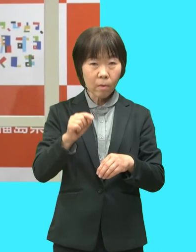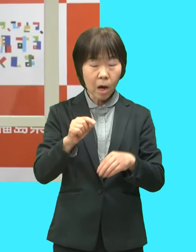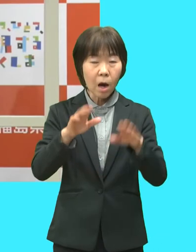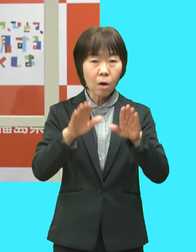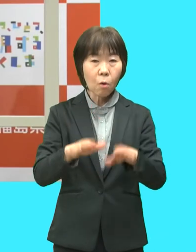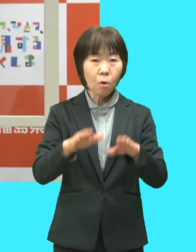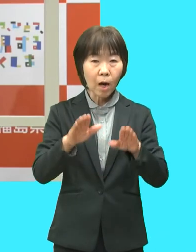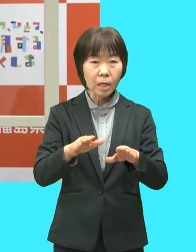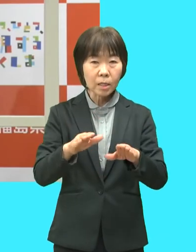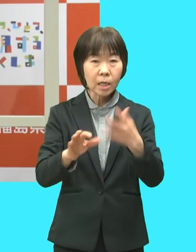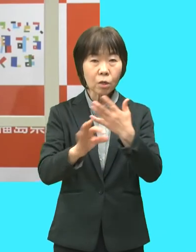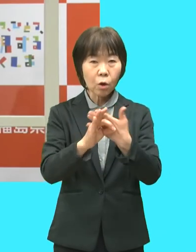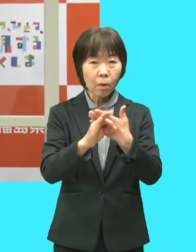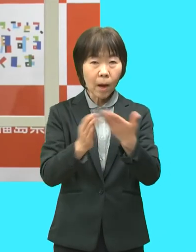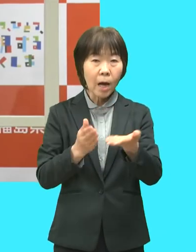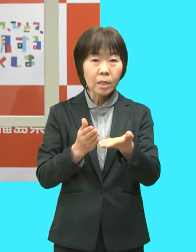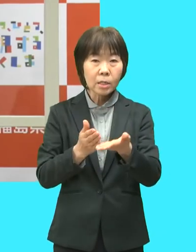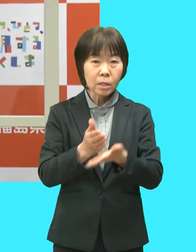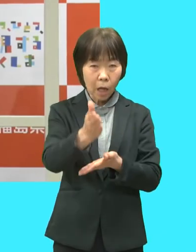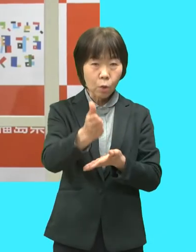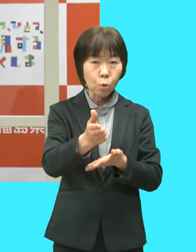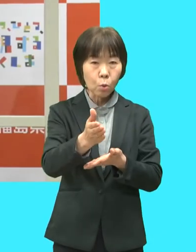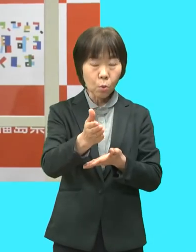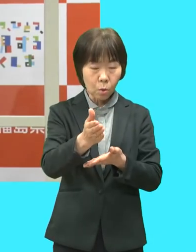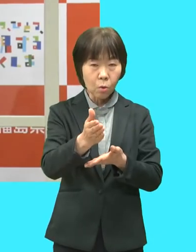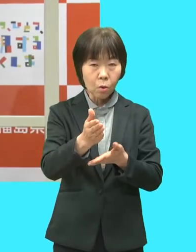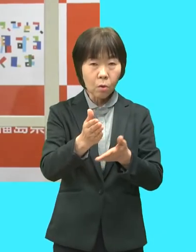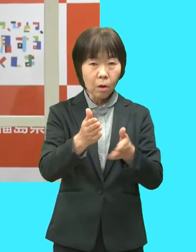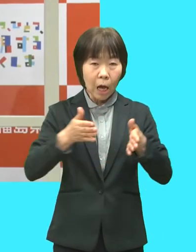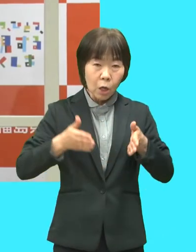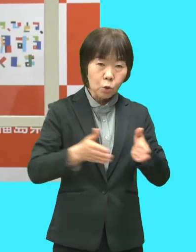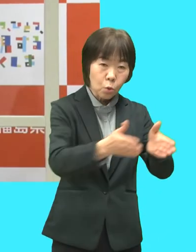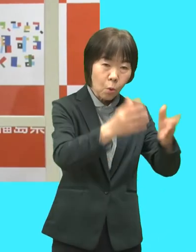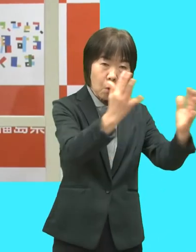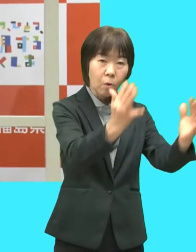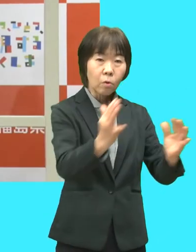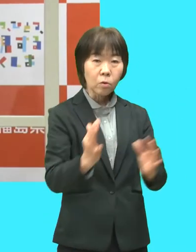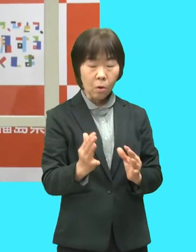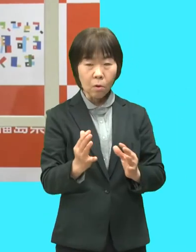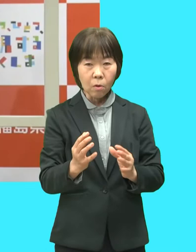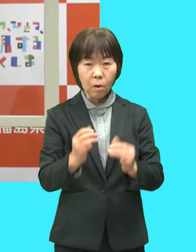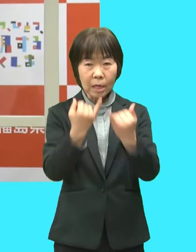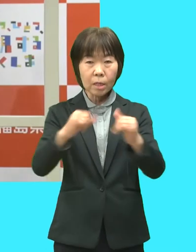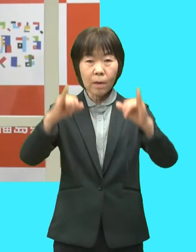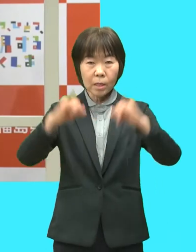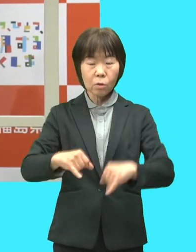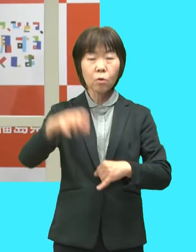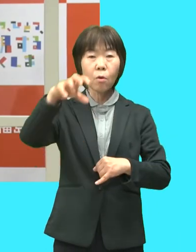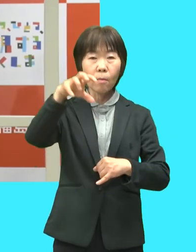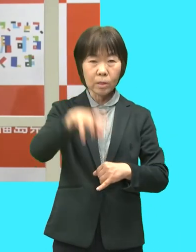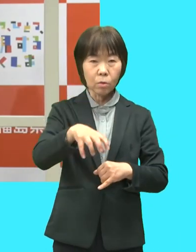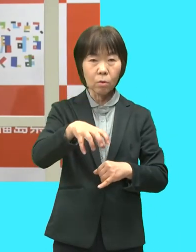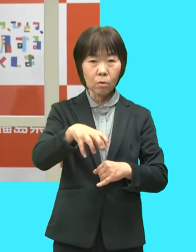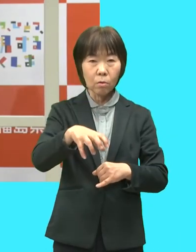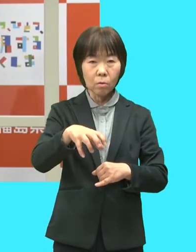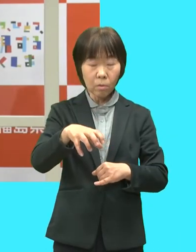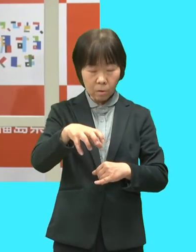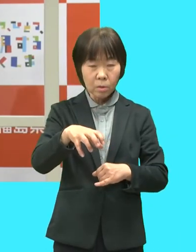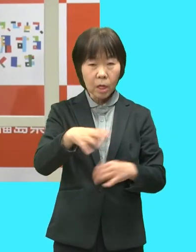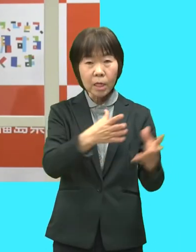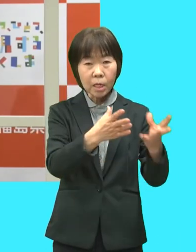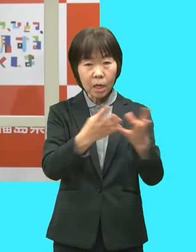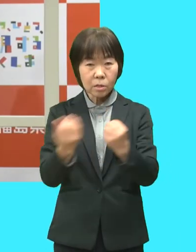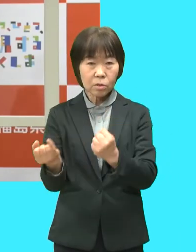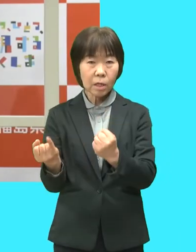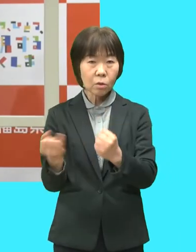回例えばグランドスタート、あと沿道、そしてセレブレーションの場所、こういったところには 多くの